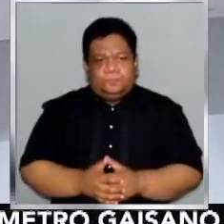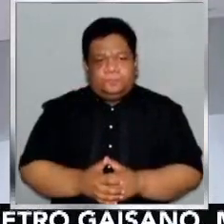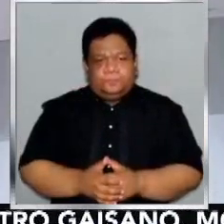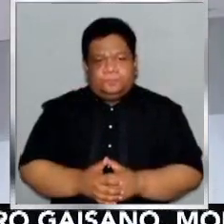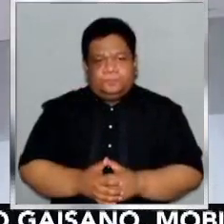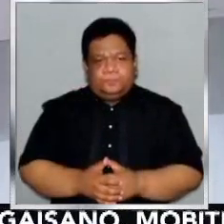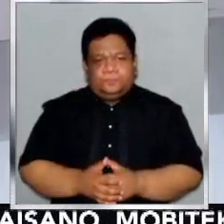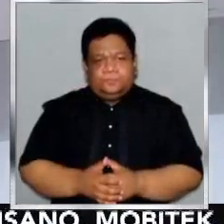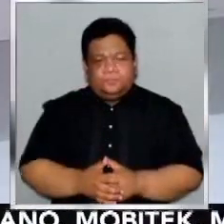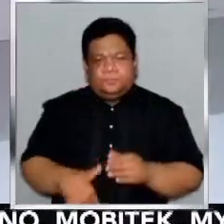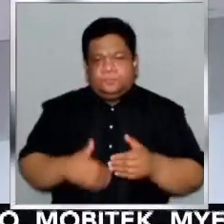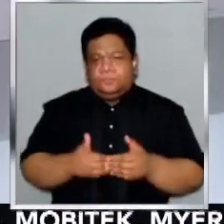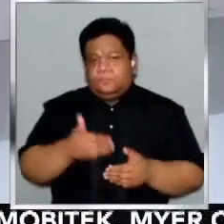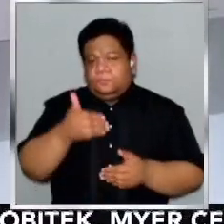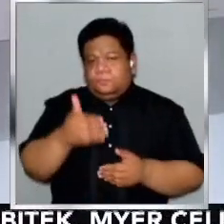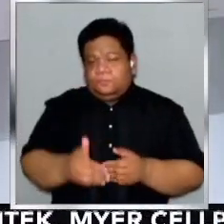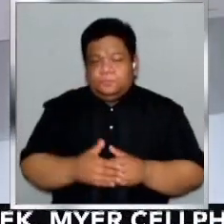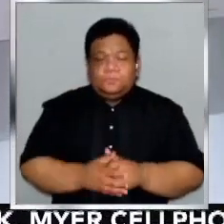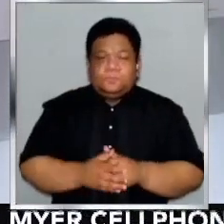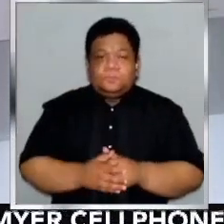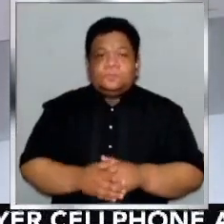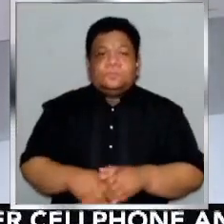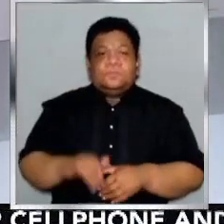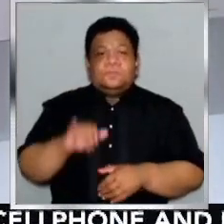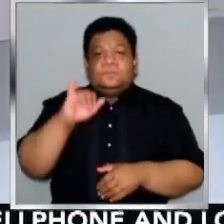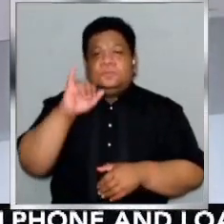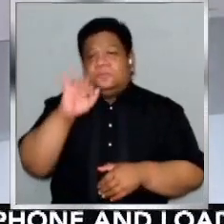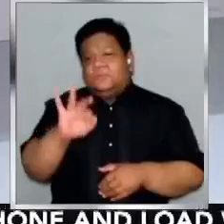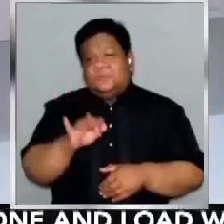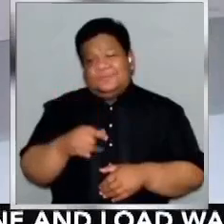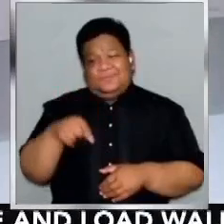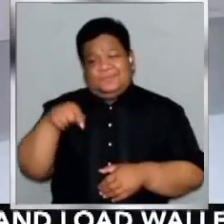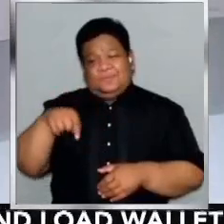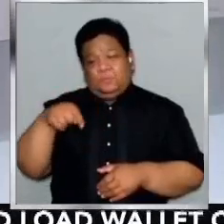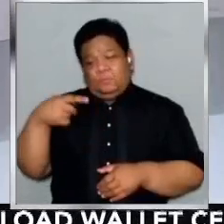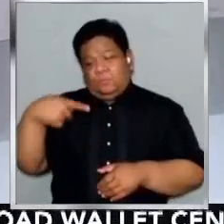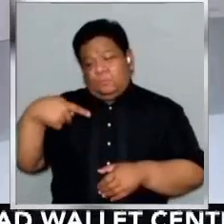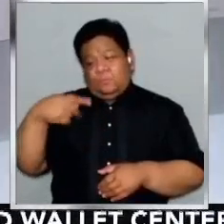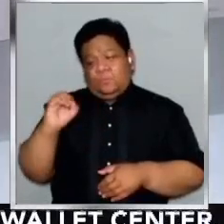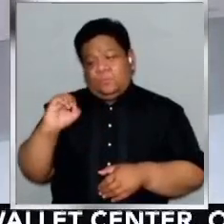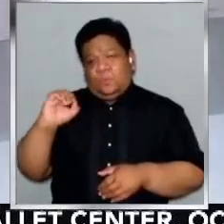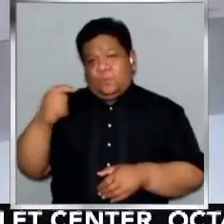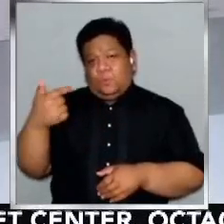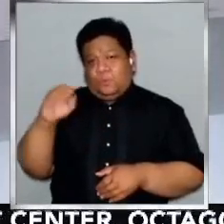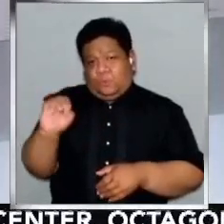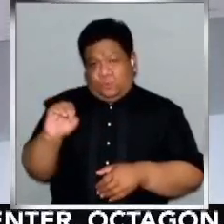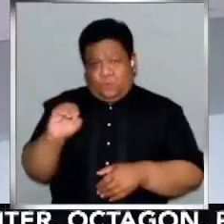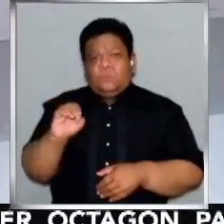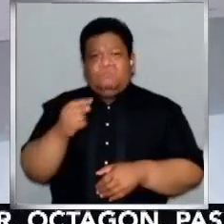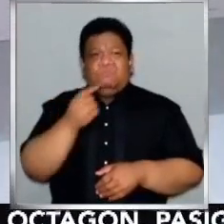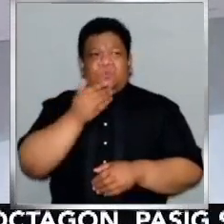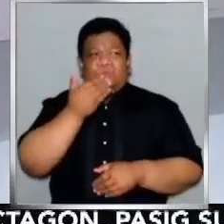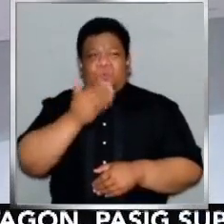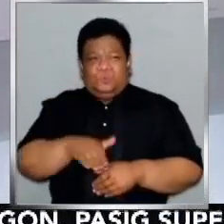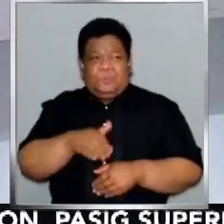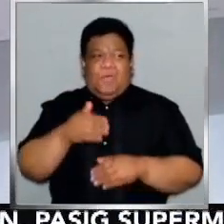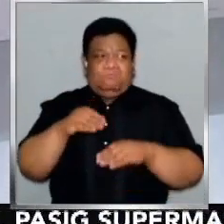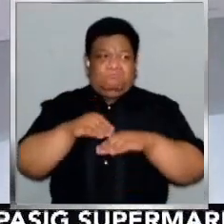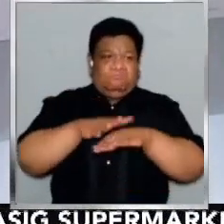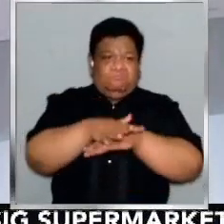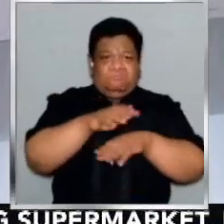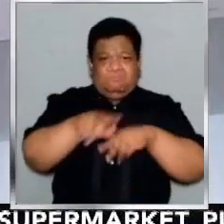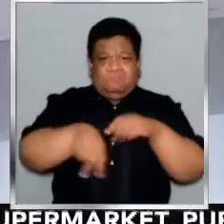Kung masama talaga epekto sa lipunan, sa tingin ni Pangulong Bongbong Marcos, wala nang saysay na manatili ang mga POGO o Philippine Offshore